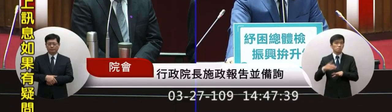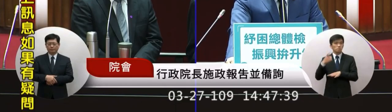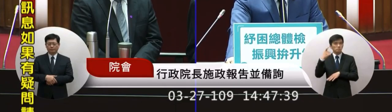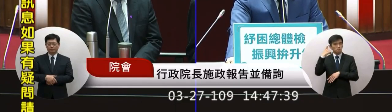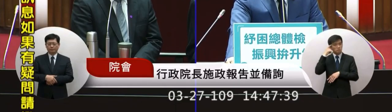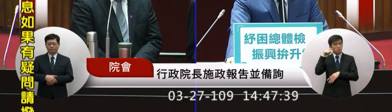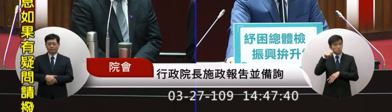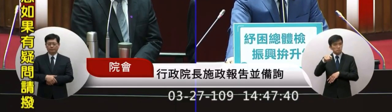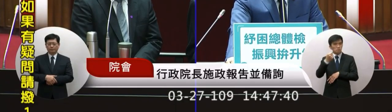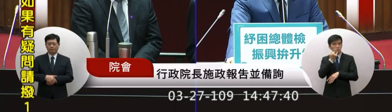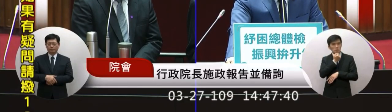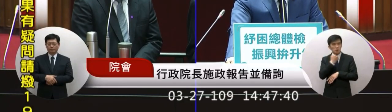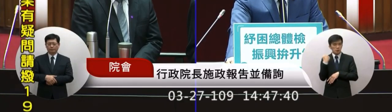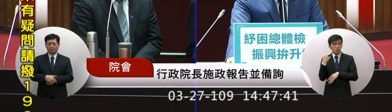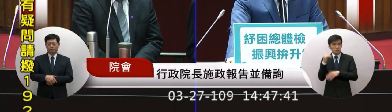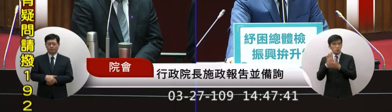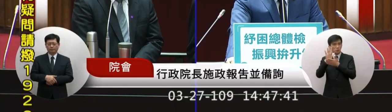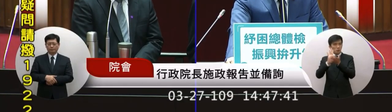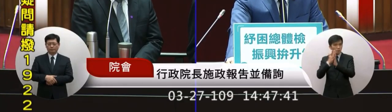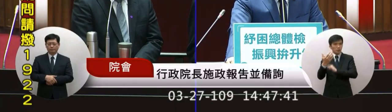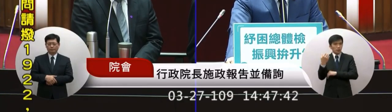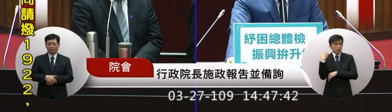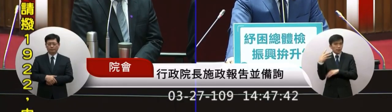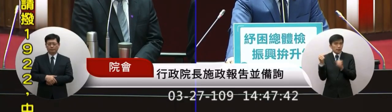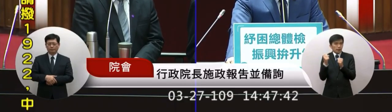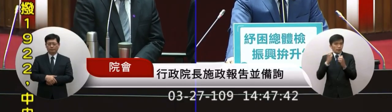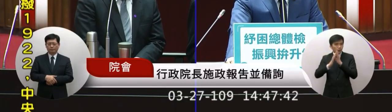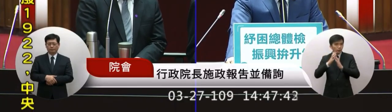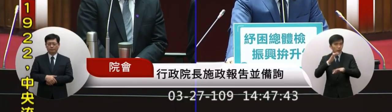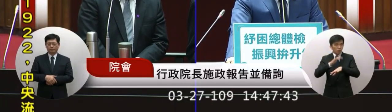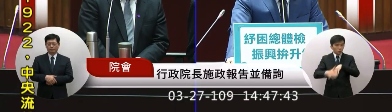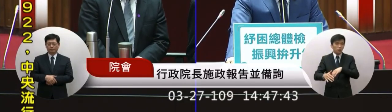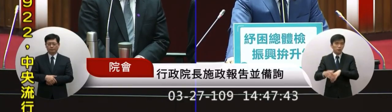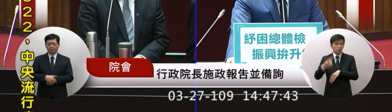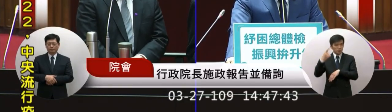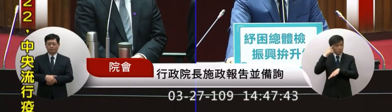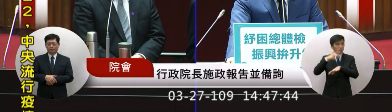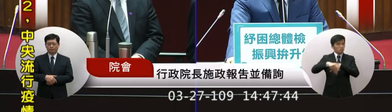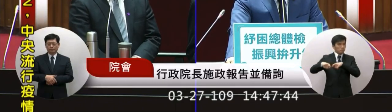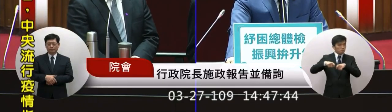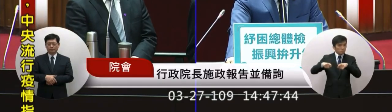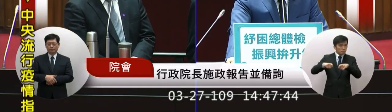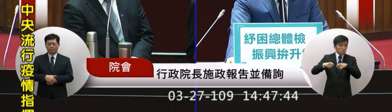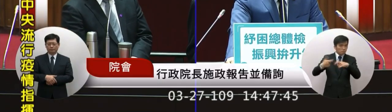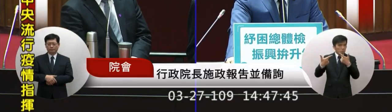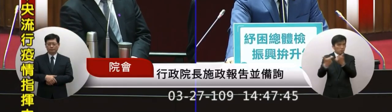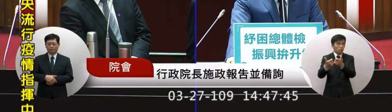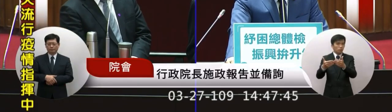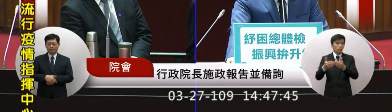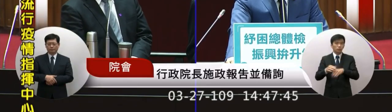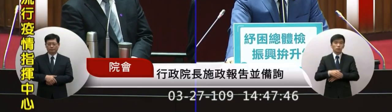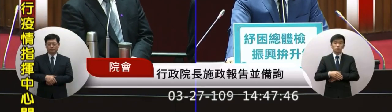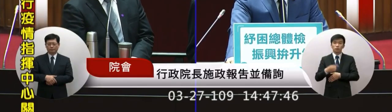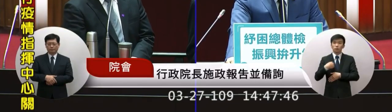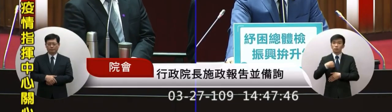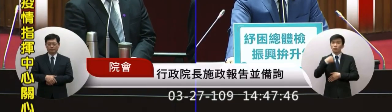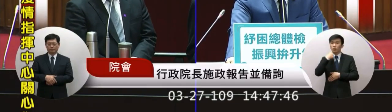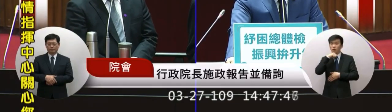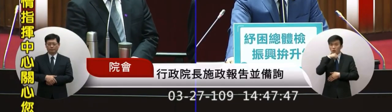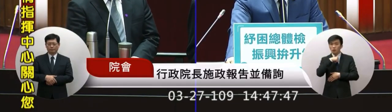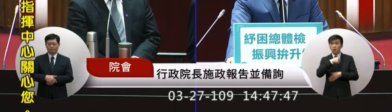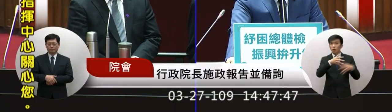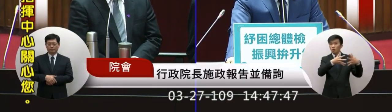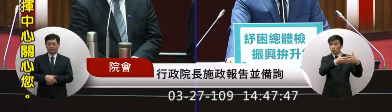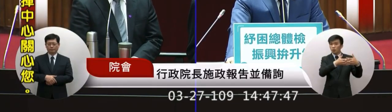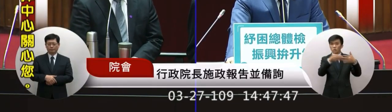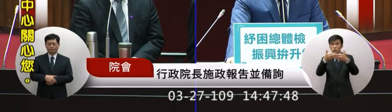可能是一个新冷战的结构，必须要有双套经济的壁垒，那台湾可能在中国跟美国之间的红色供应链非红